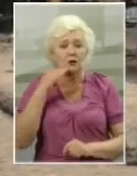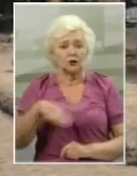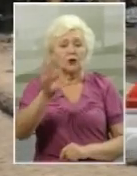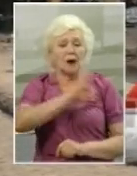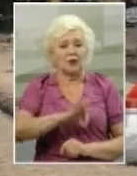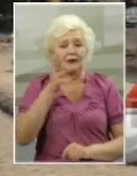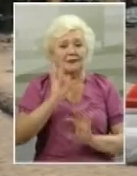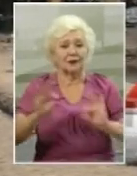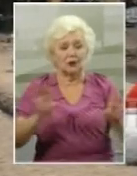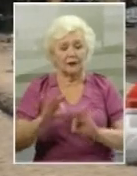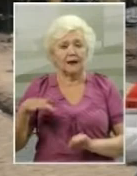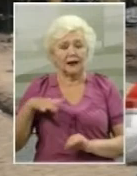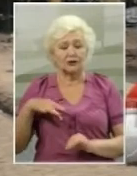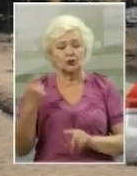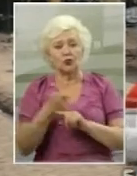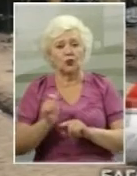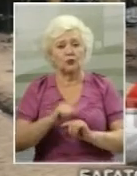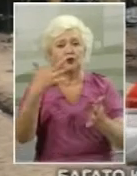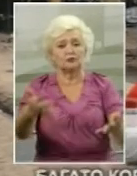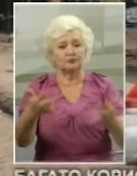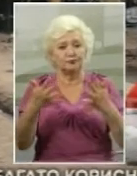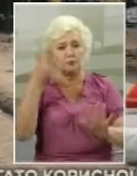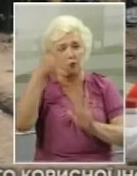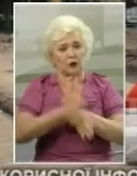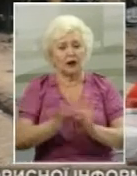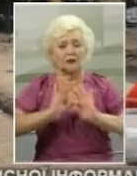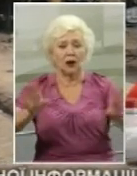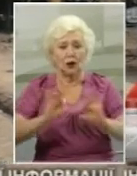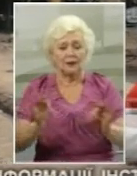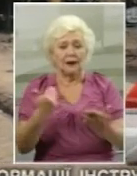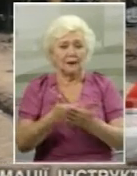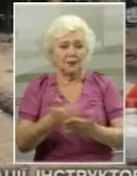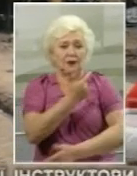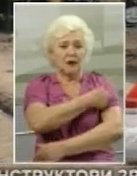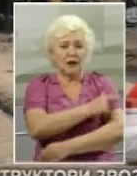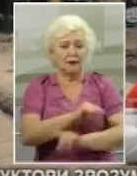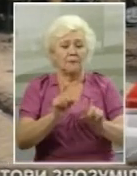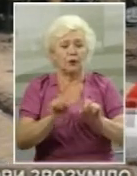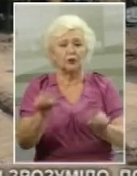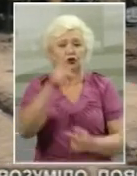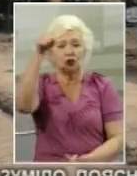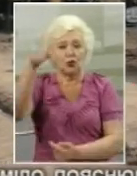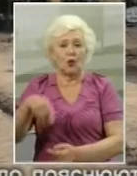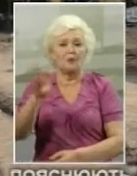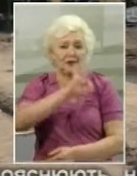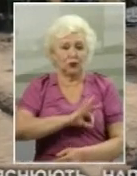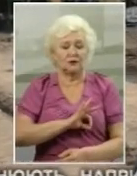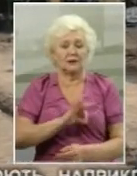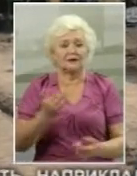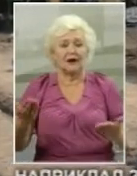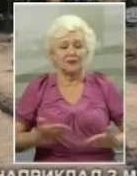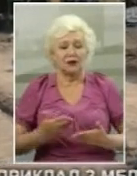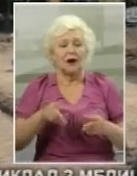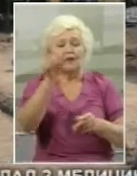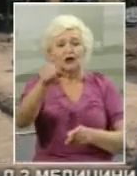інформації, інструктори дуже доходчиво об'ясняють, наприклад, по медицині, те, що пригодиться навіть в гражданстві, в